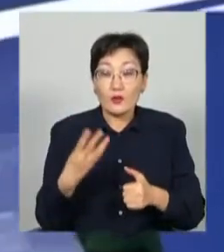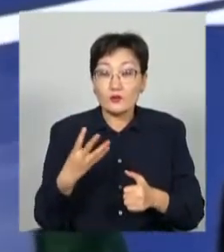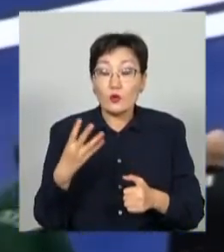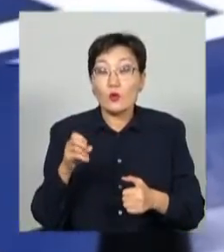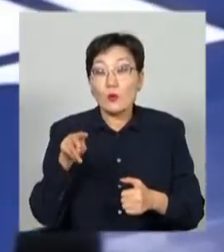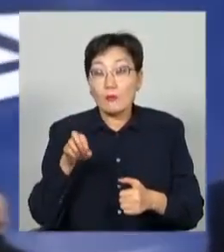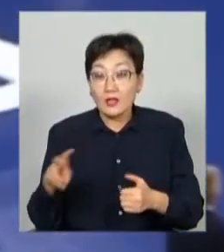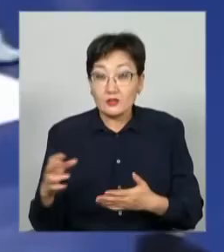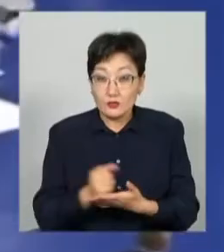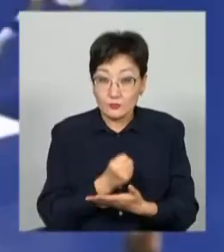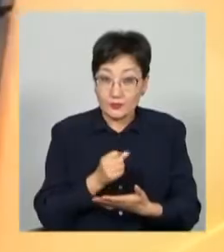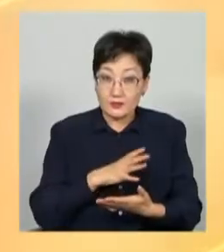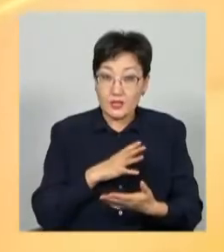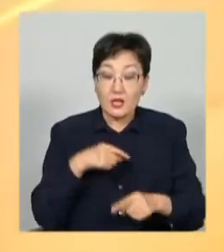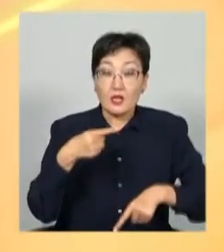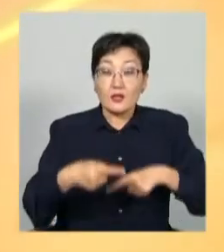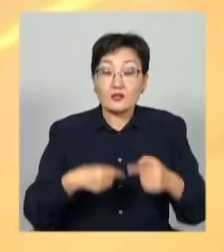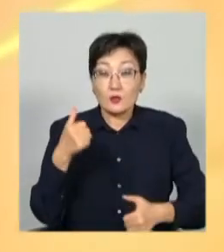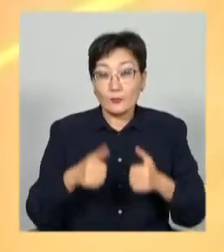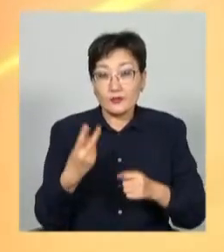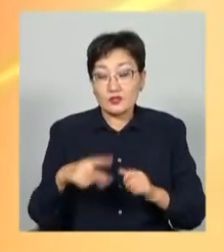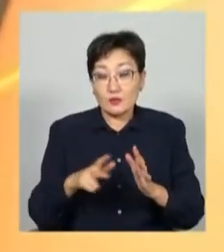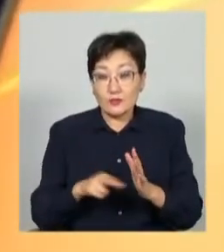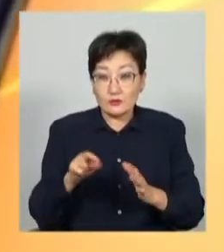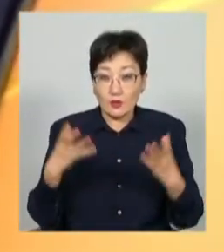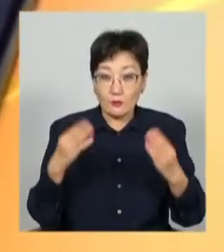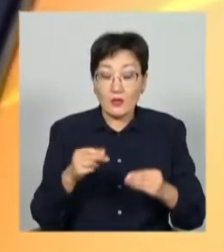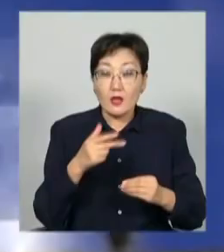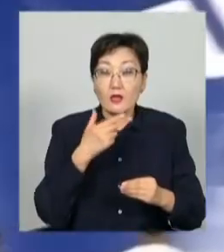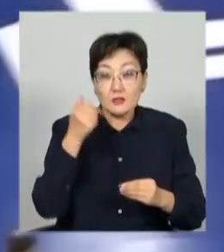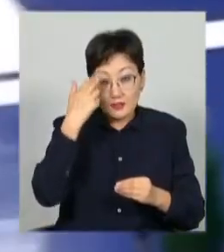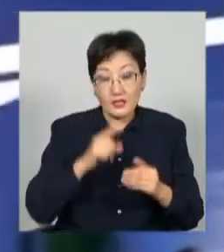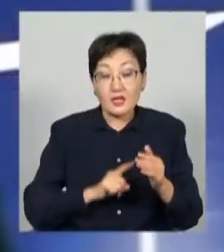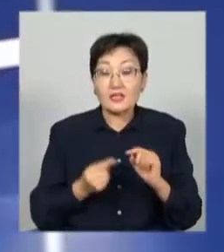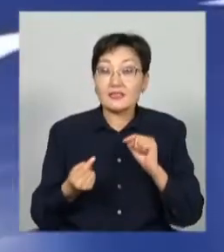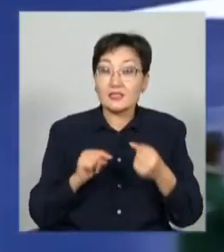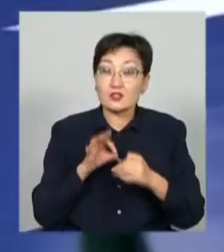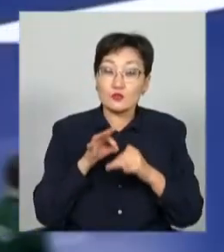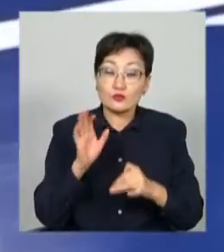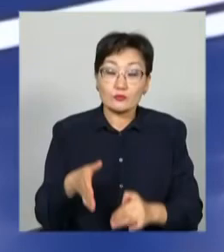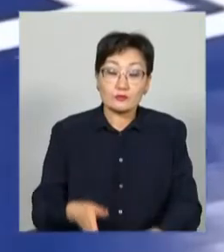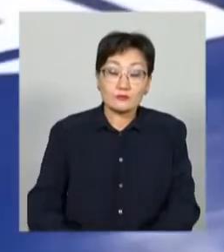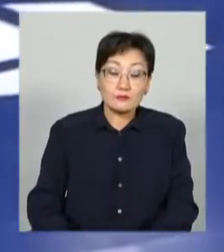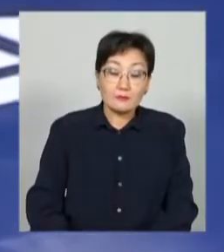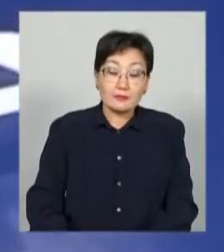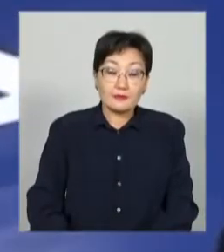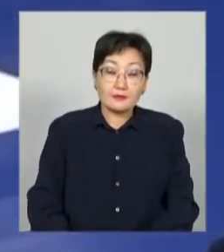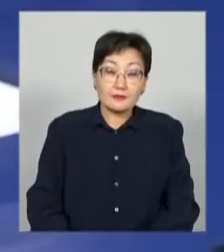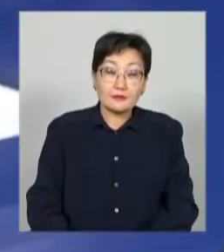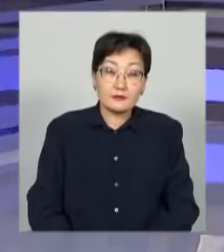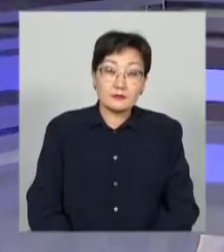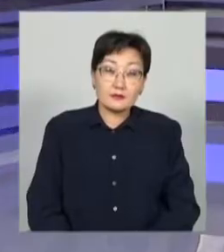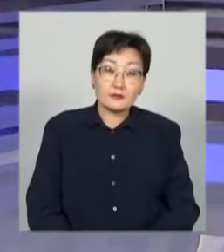тобында көш бастап тұр. Келесі матч 28 қаңтар күні Италияға қарсы өтеді. Мерей Қанапьянов, Алматы телеарнасы.